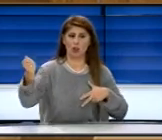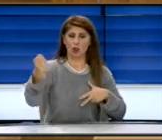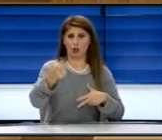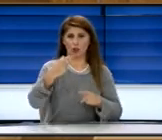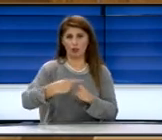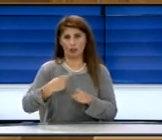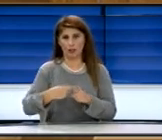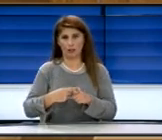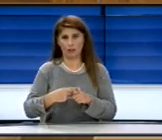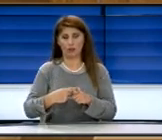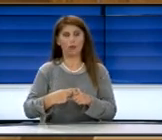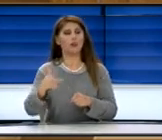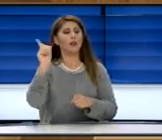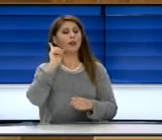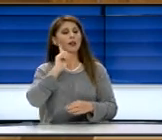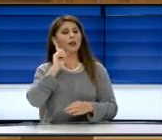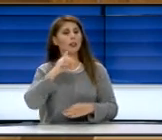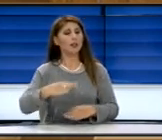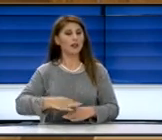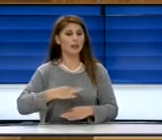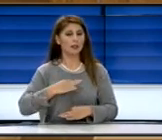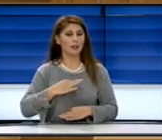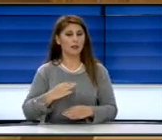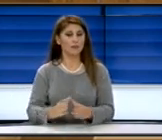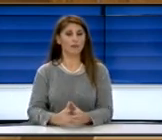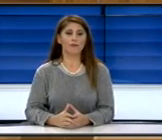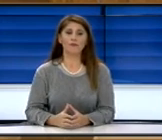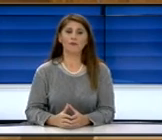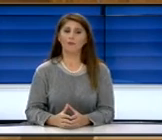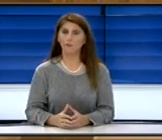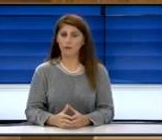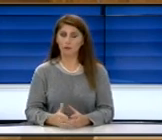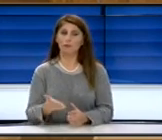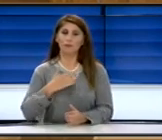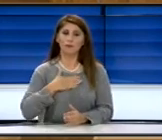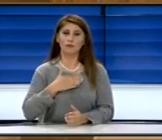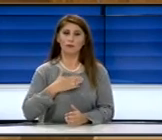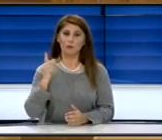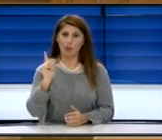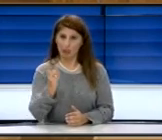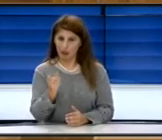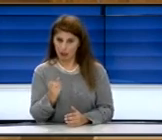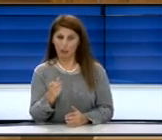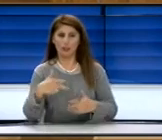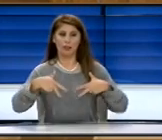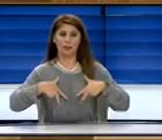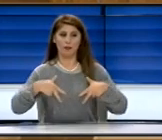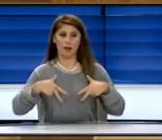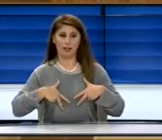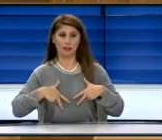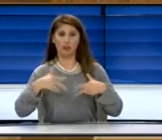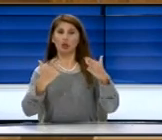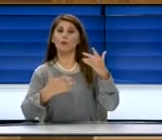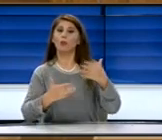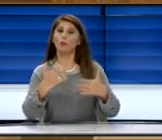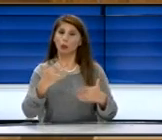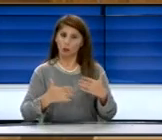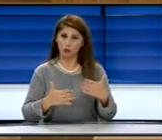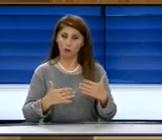χώρας. Κυρίες και κύριοι, η δική μας κριτική στην κυβέρνηση, στον